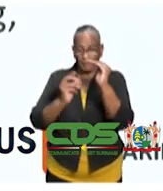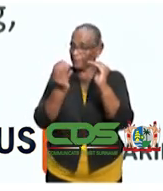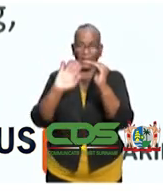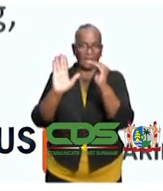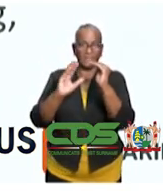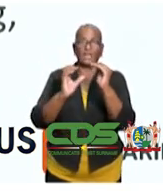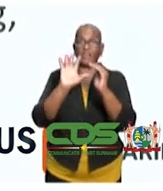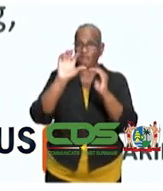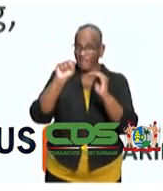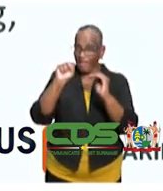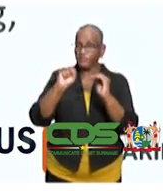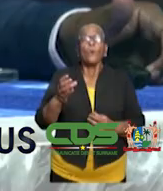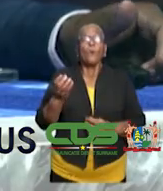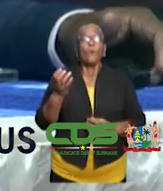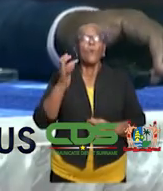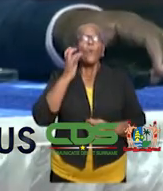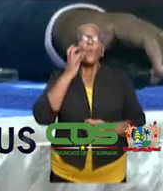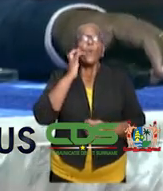aan energie.